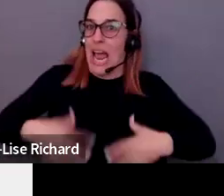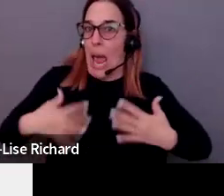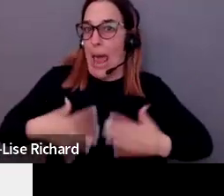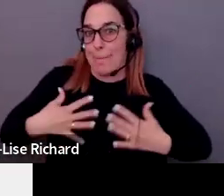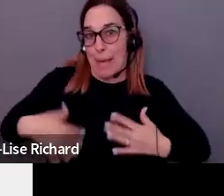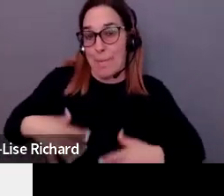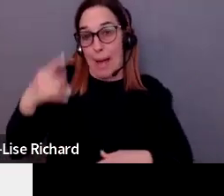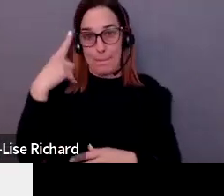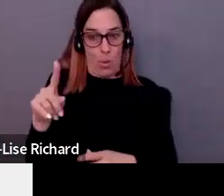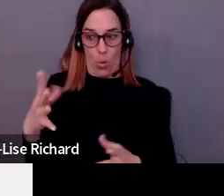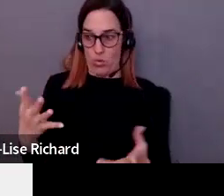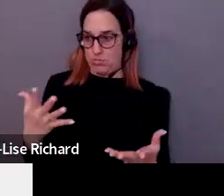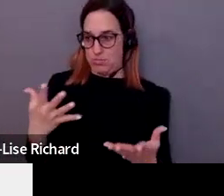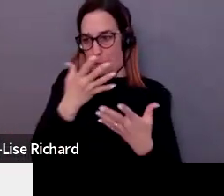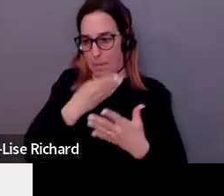valeur.